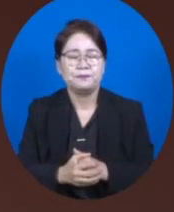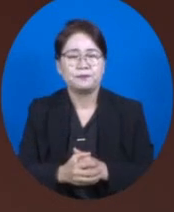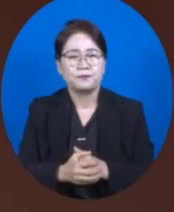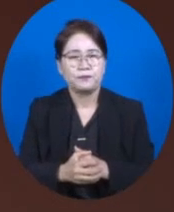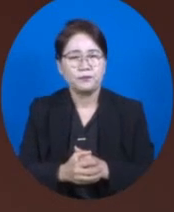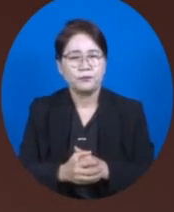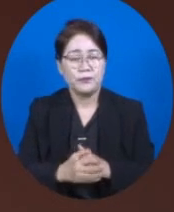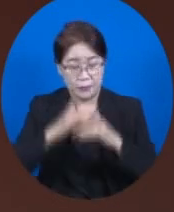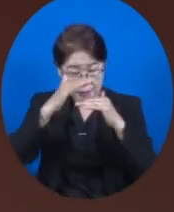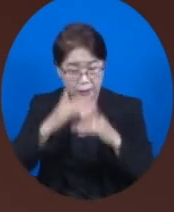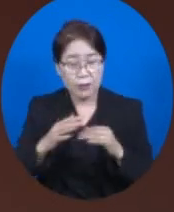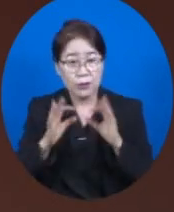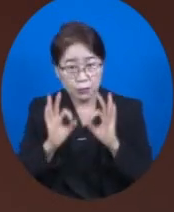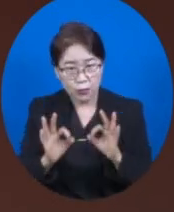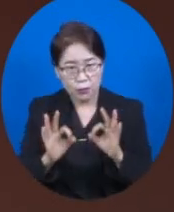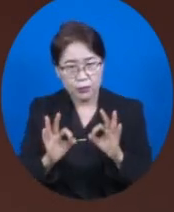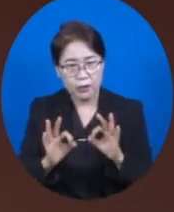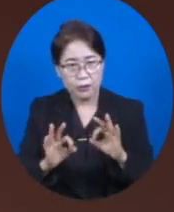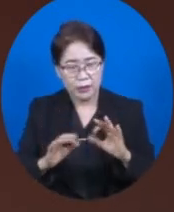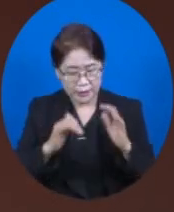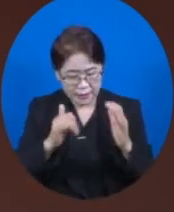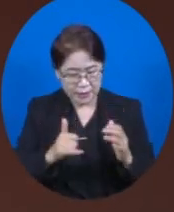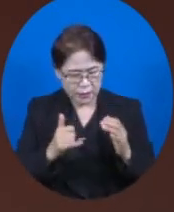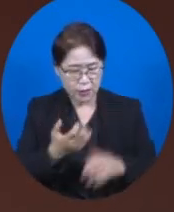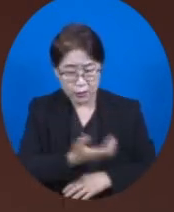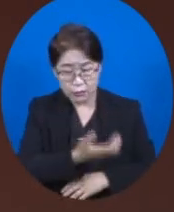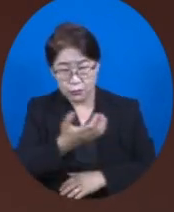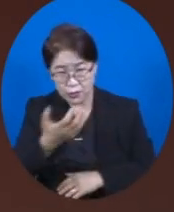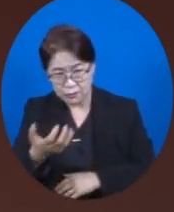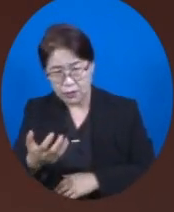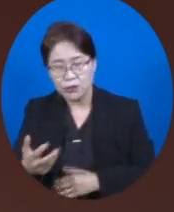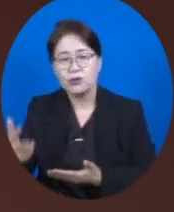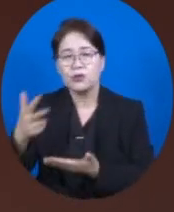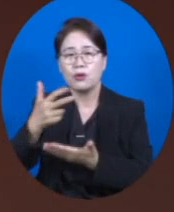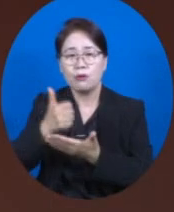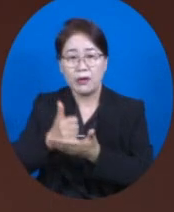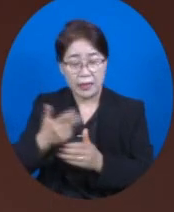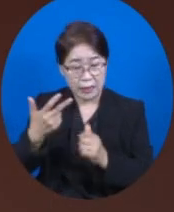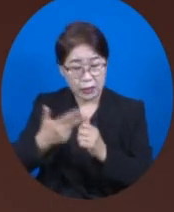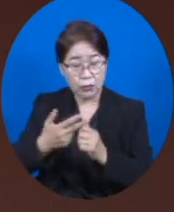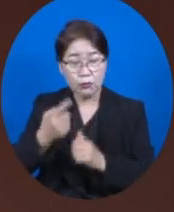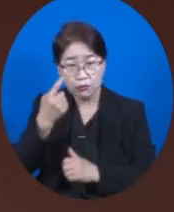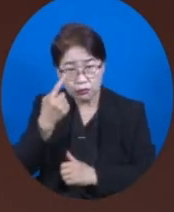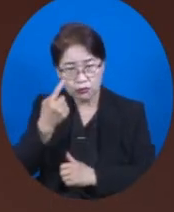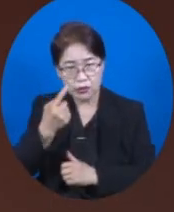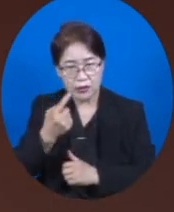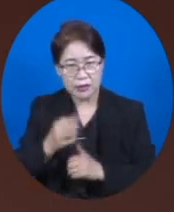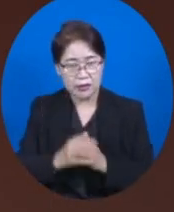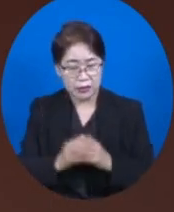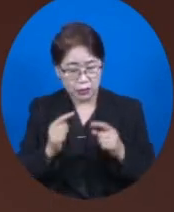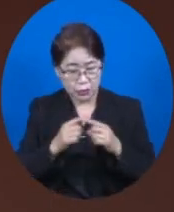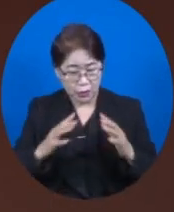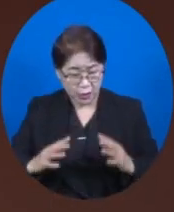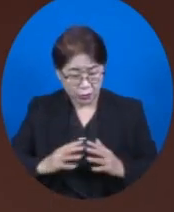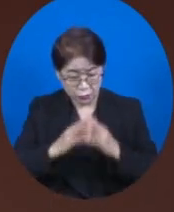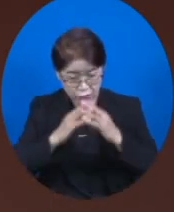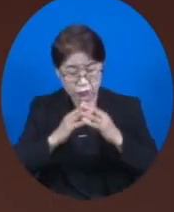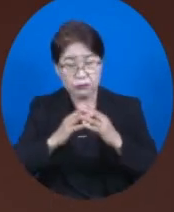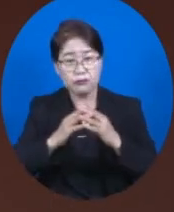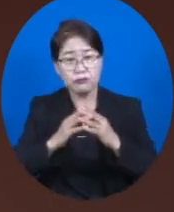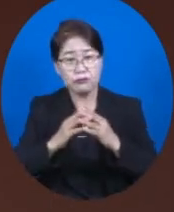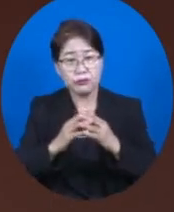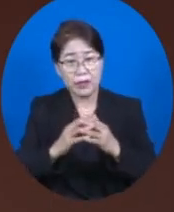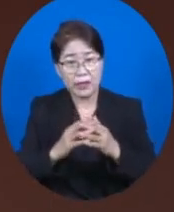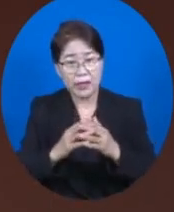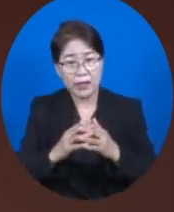그런데 오늘 본문을 보게 되면 온 세상에 두루 다니시는 여호와의 일곱 눈이 성전 건축이 이루어지고